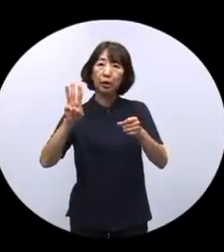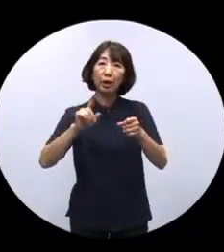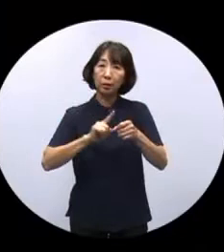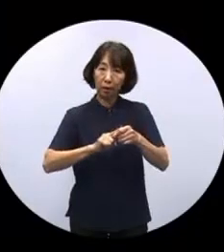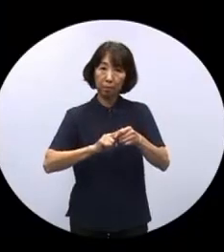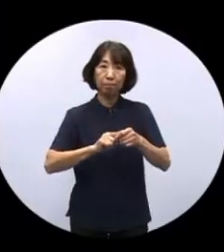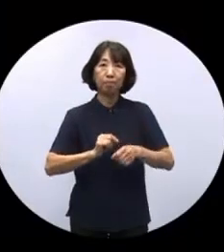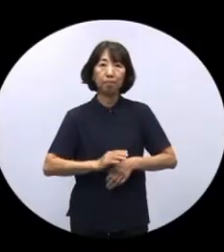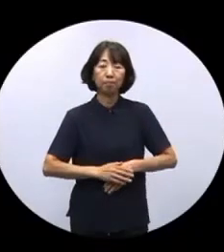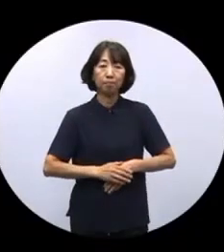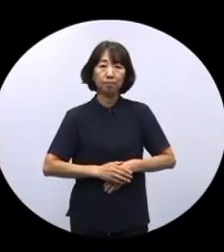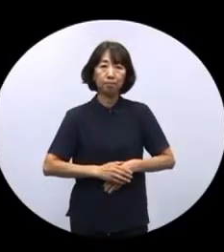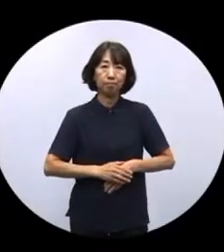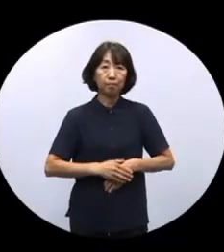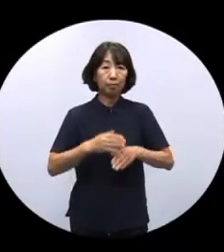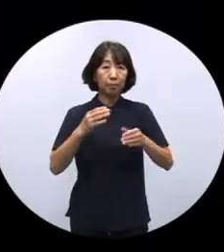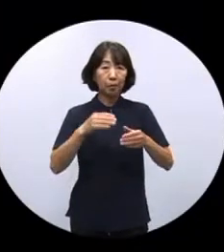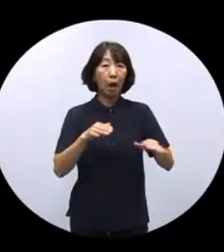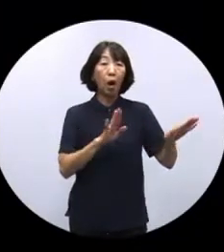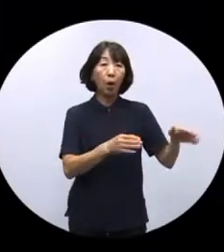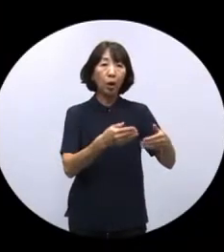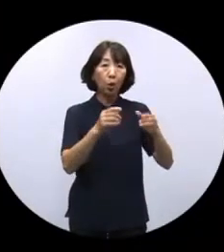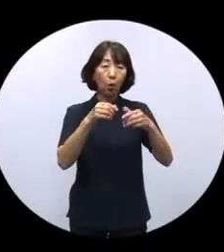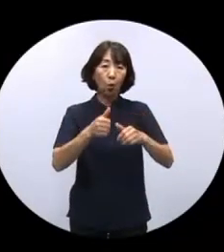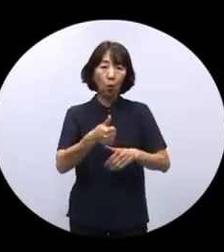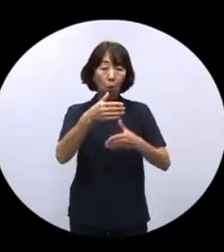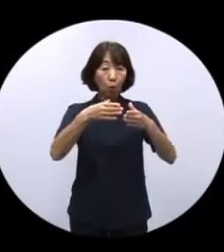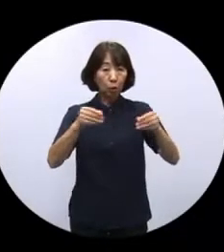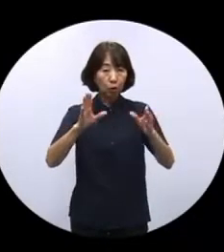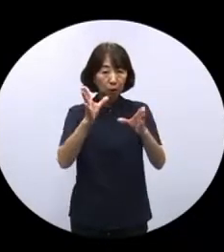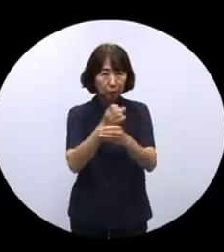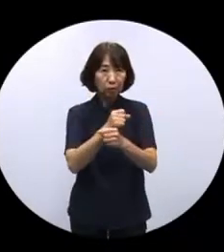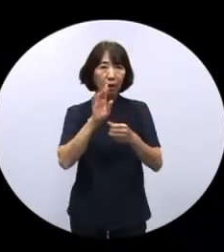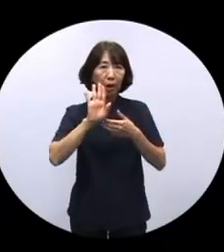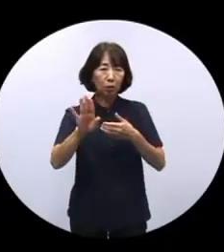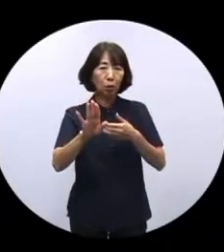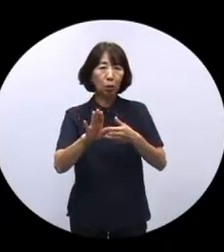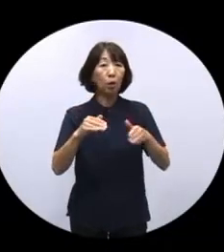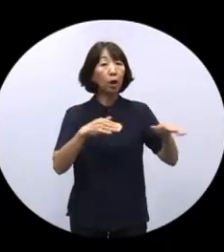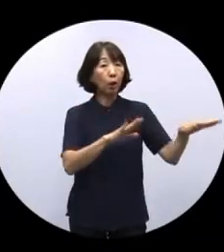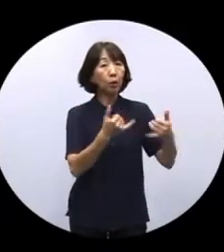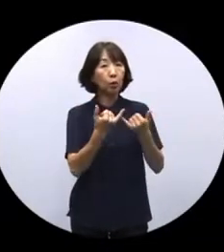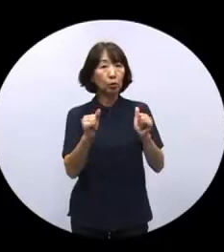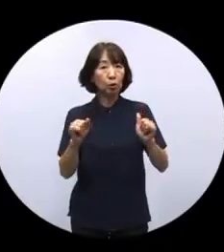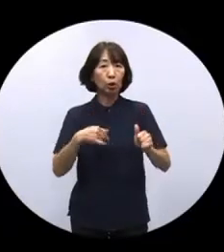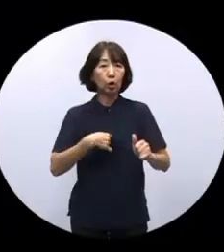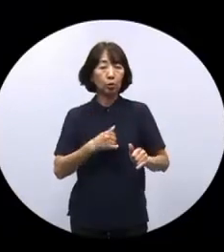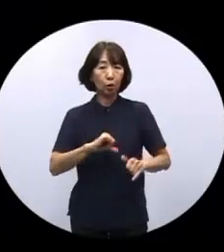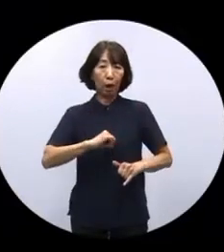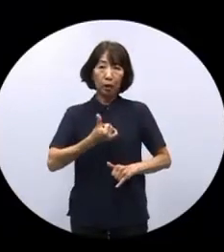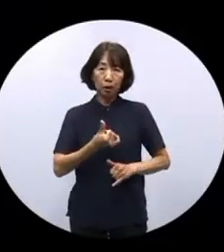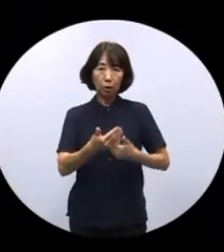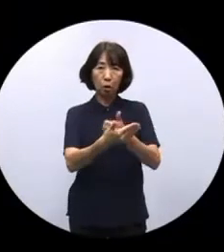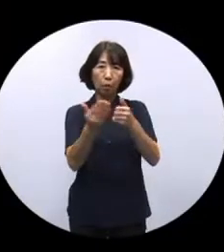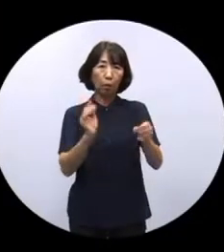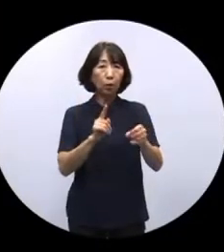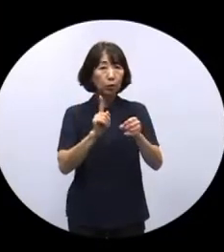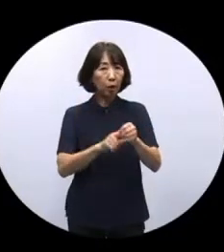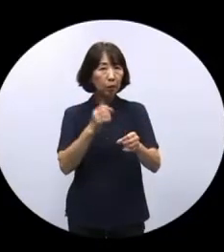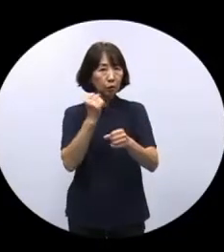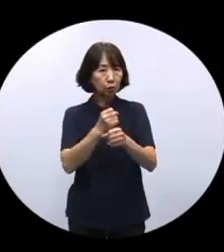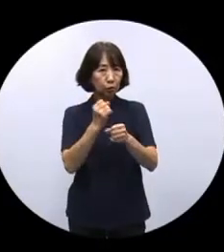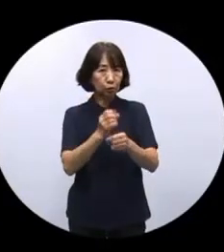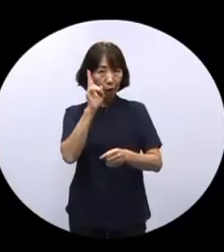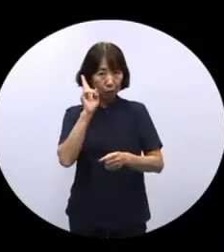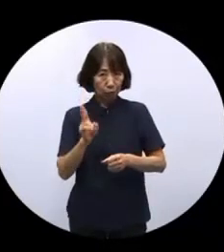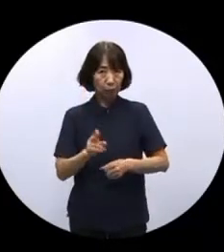1893年、ハワイ王国が滅びた後にハワイの人々が自分たちのアイデンティティを守るために作ったそう